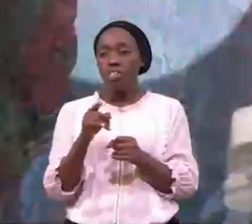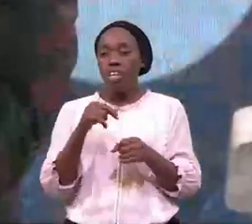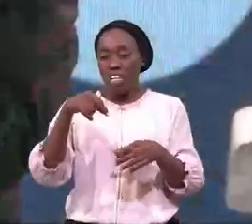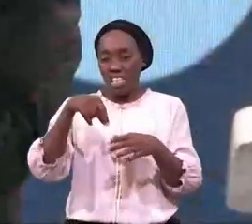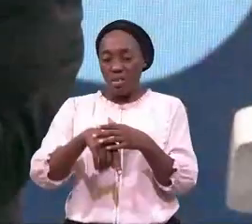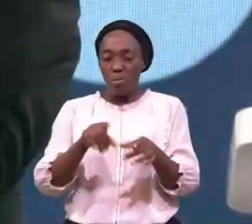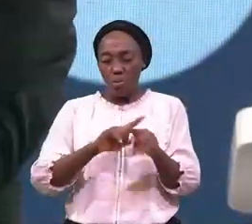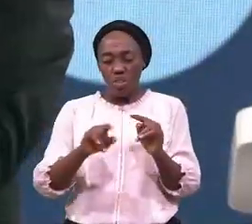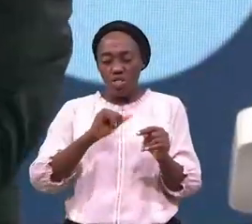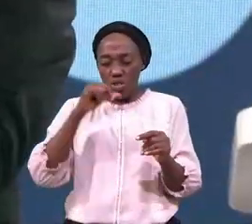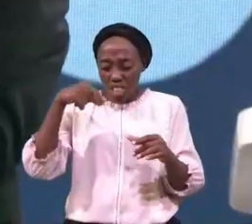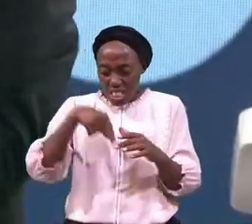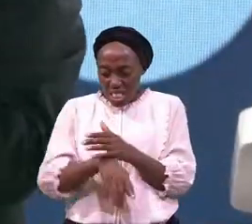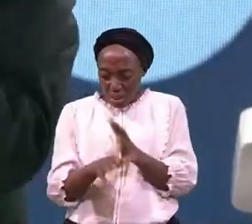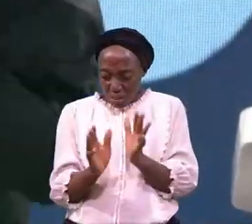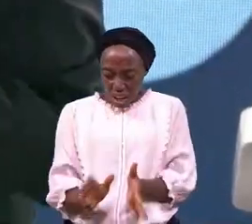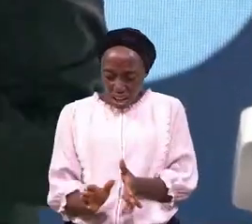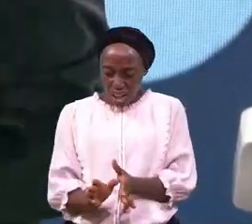profond, mais pas plus profond.